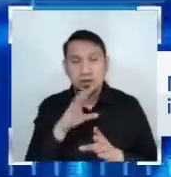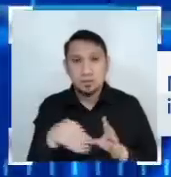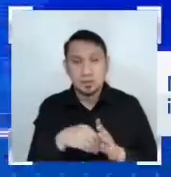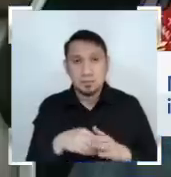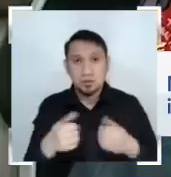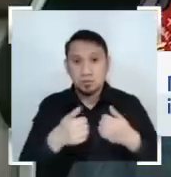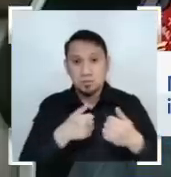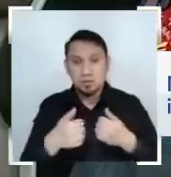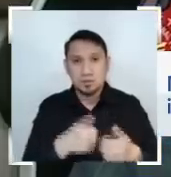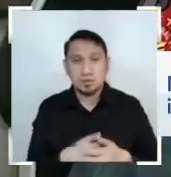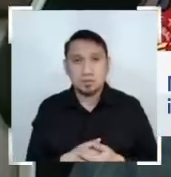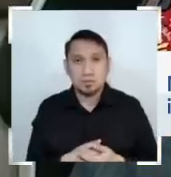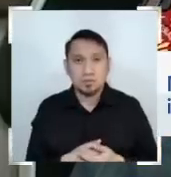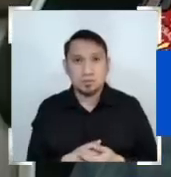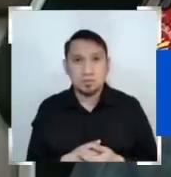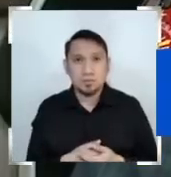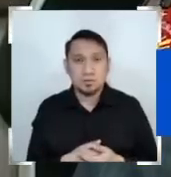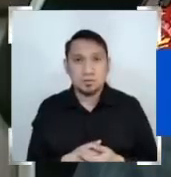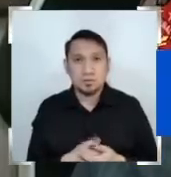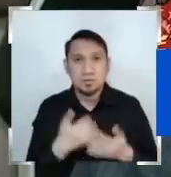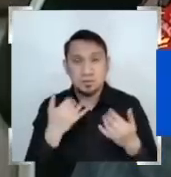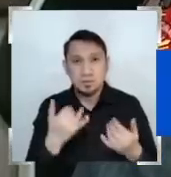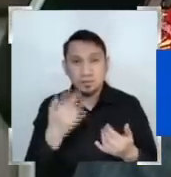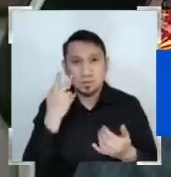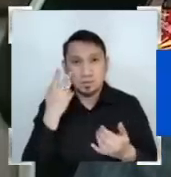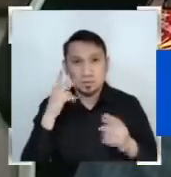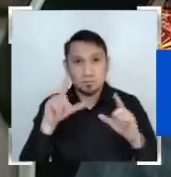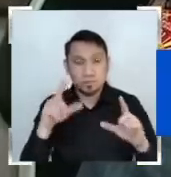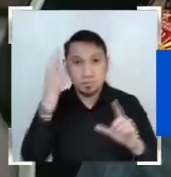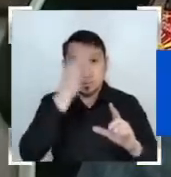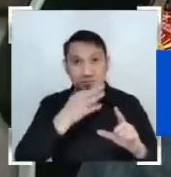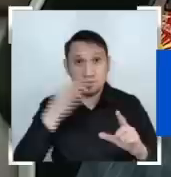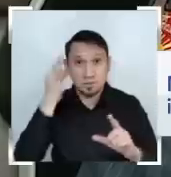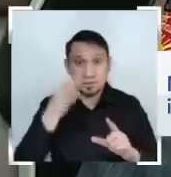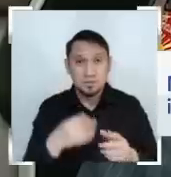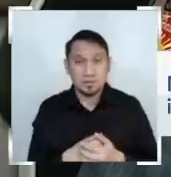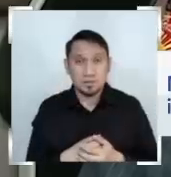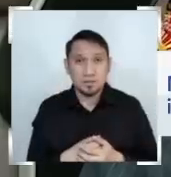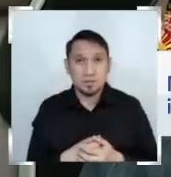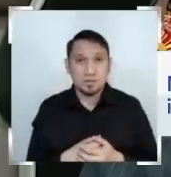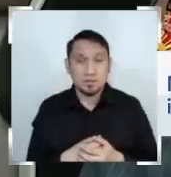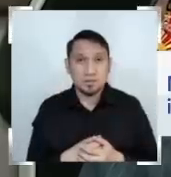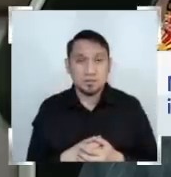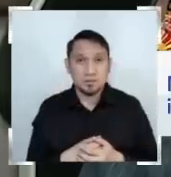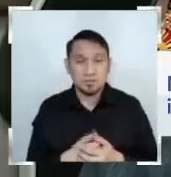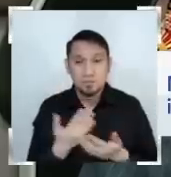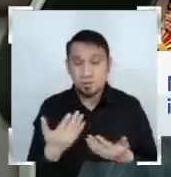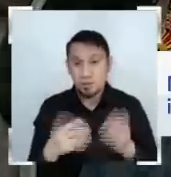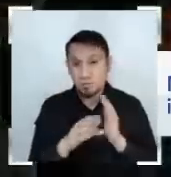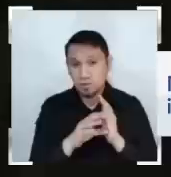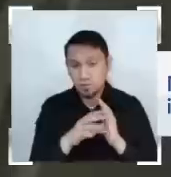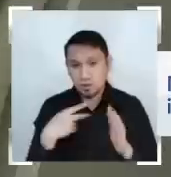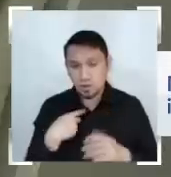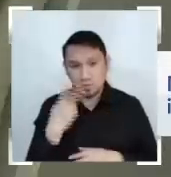po kay Ma'am Connie, nakuha po natin yung malinaw ng mukha ng suspect. Yung sa sa mga sasakyan, may nakita po tayong mga